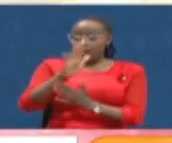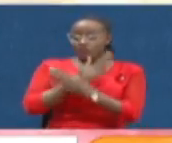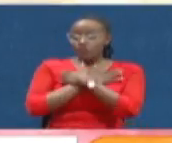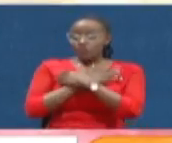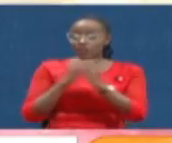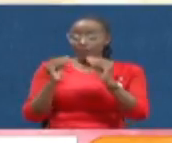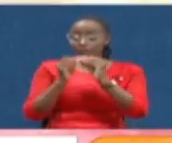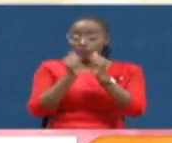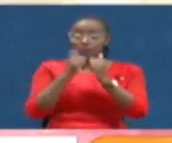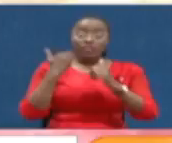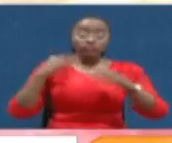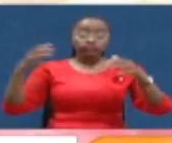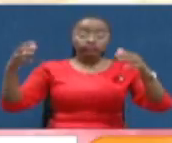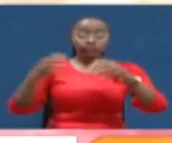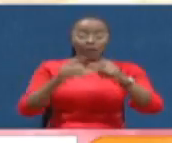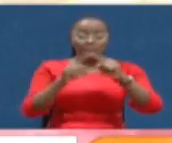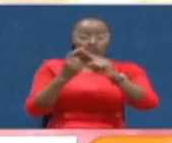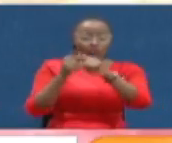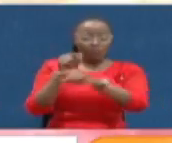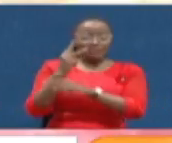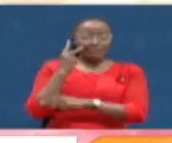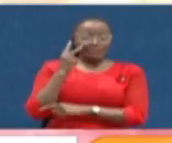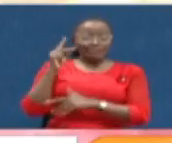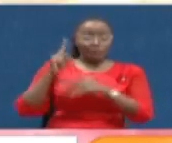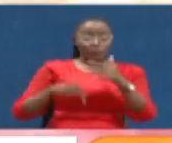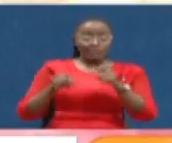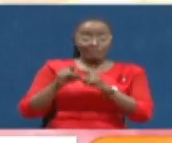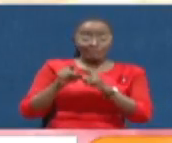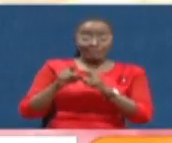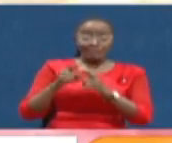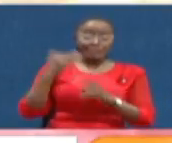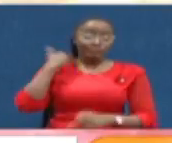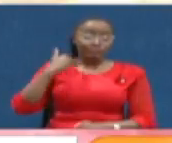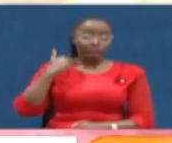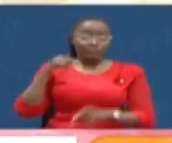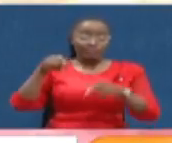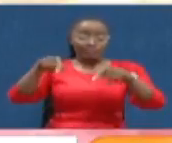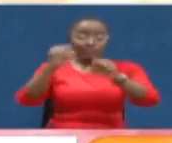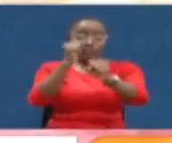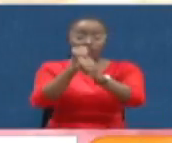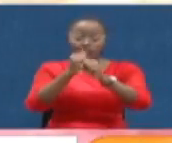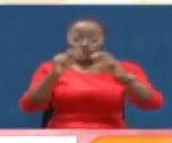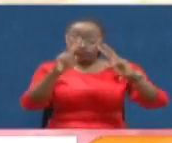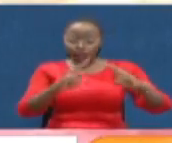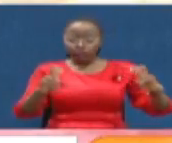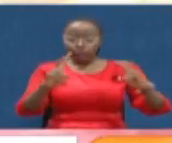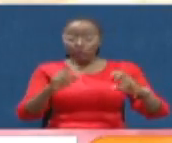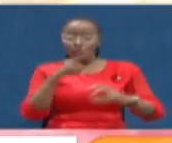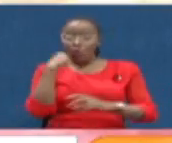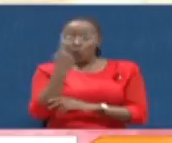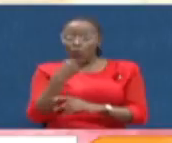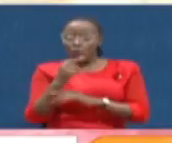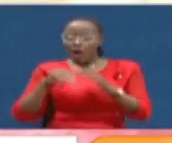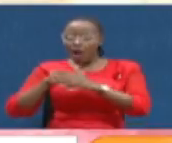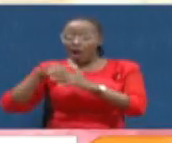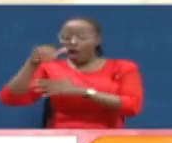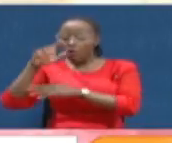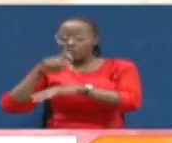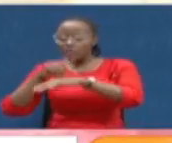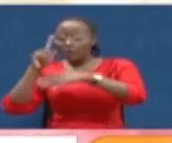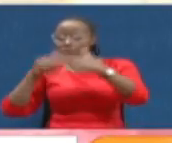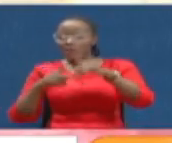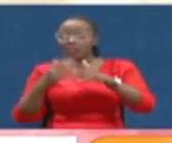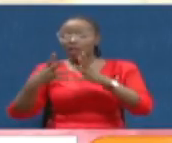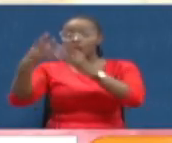na genge hilo, na kutokana na hilo inaonekana wahalifu hao waliweza kufanya uchunguzi ni nani anayetoka, saa ngapi